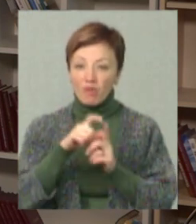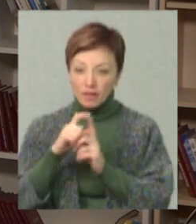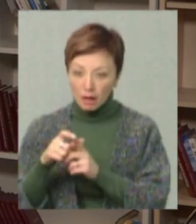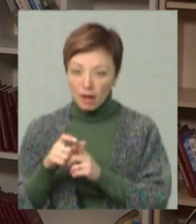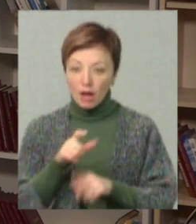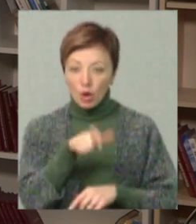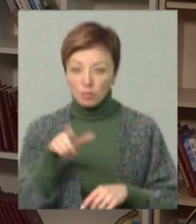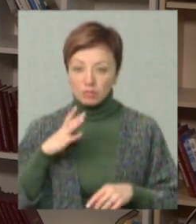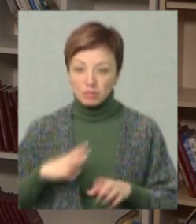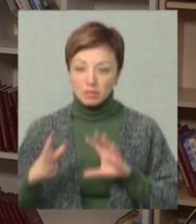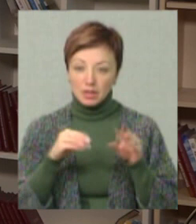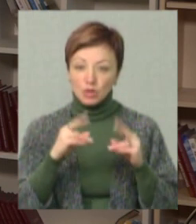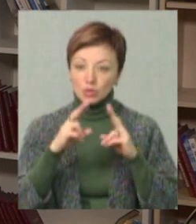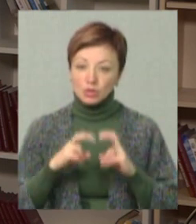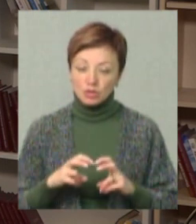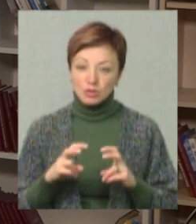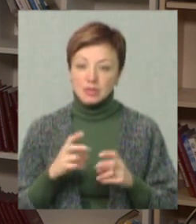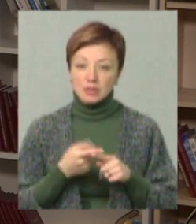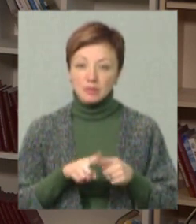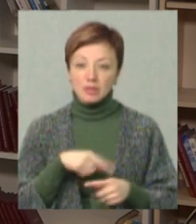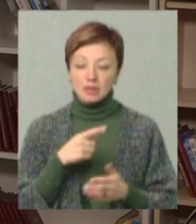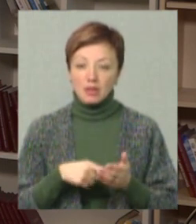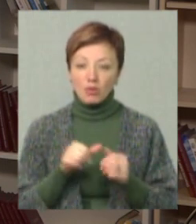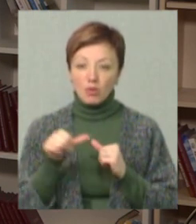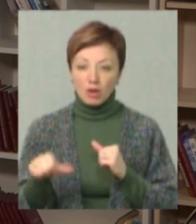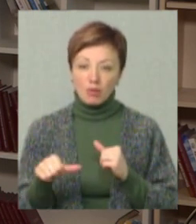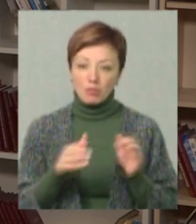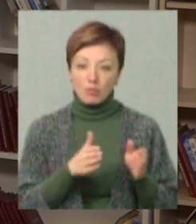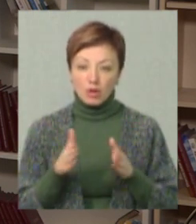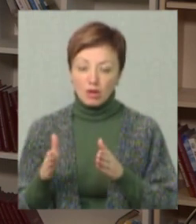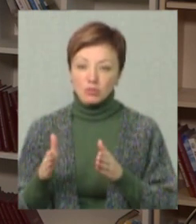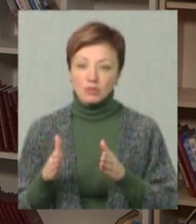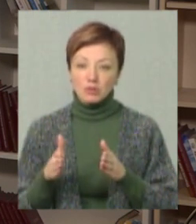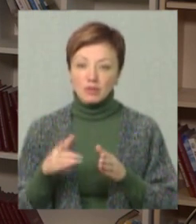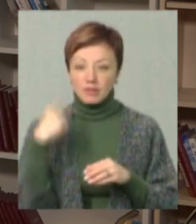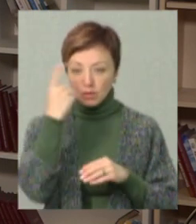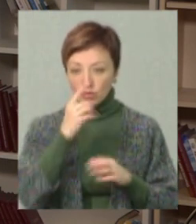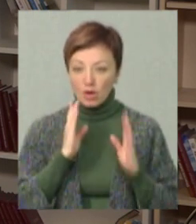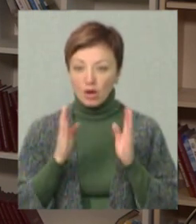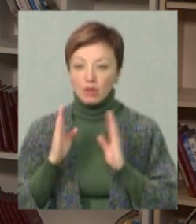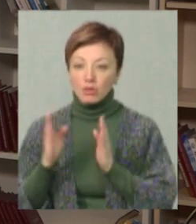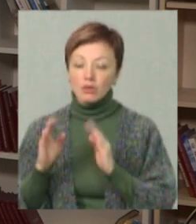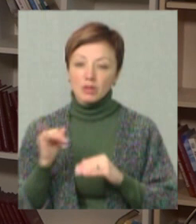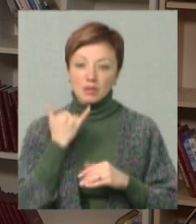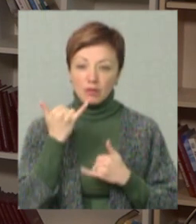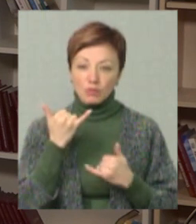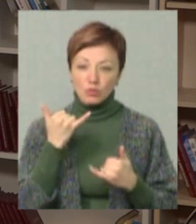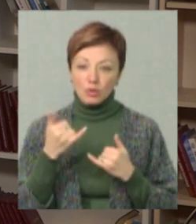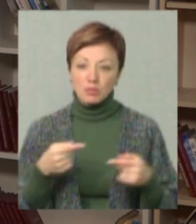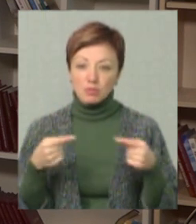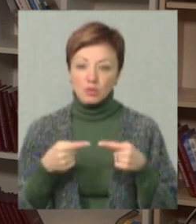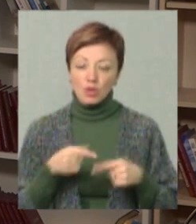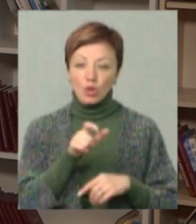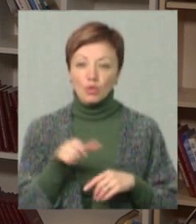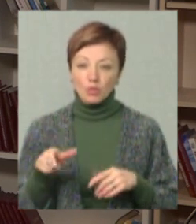в індивідуальному характері, і телефонує безпосередньо людям, які дуже дорого продають